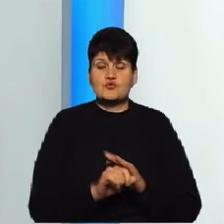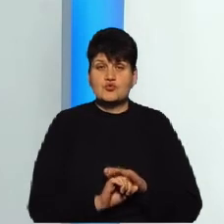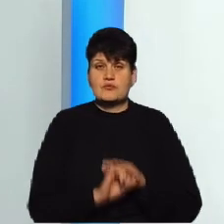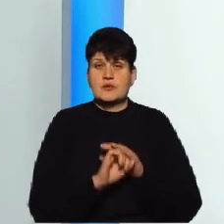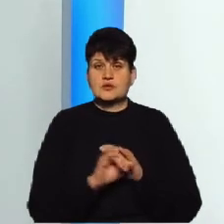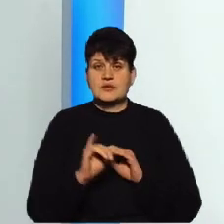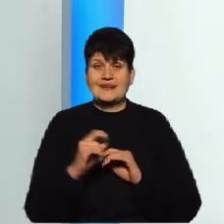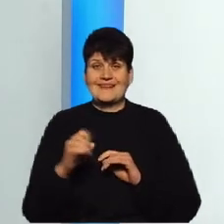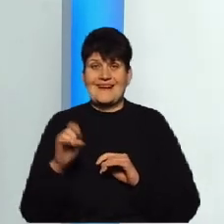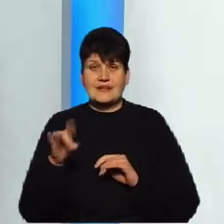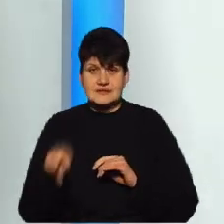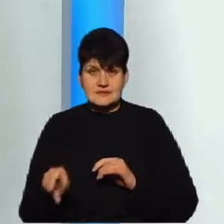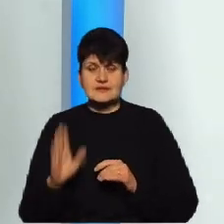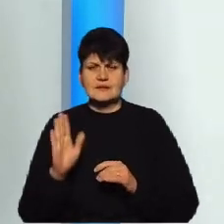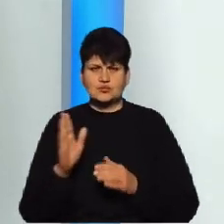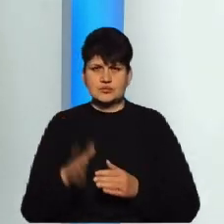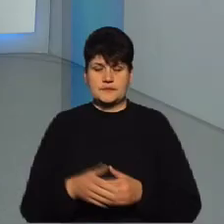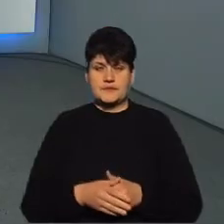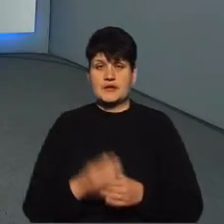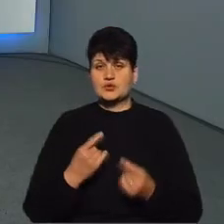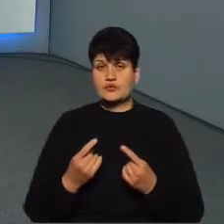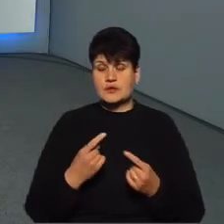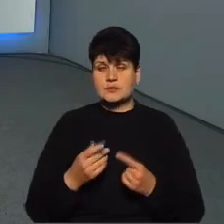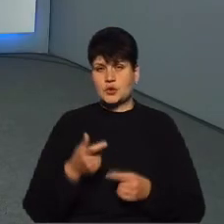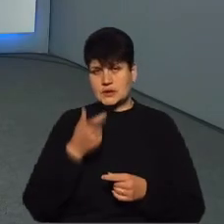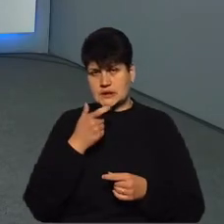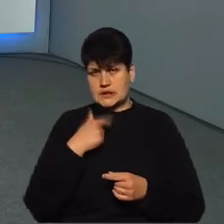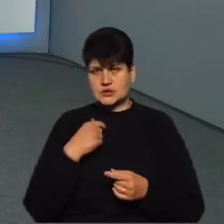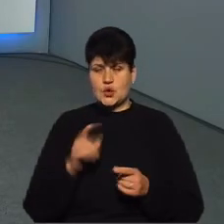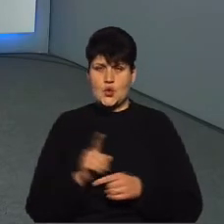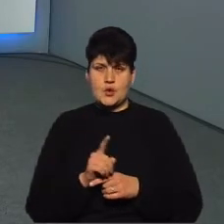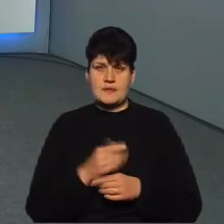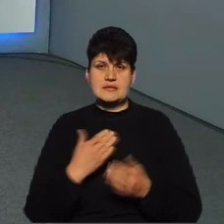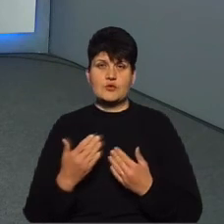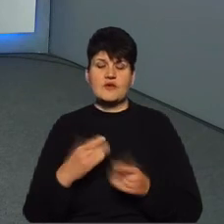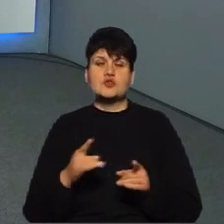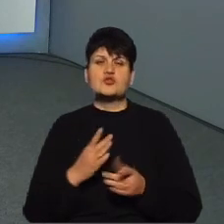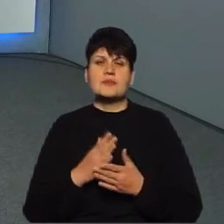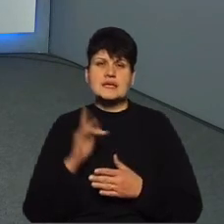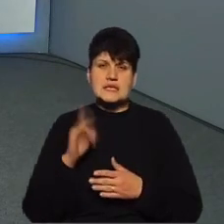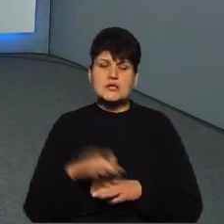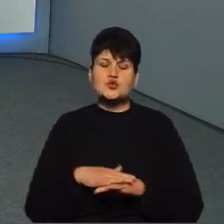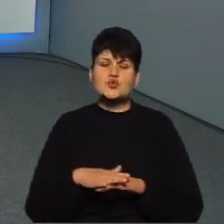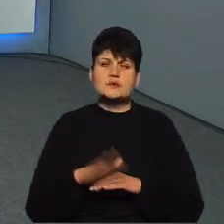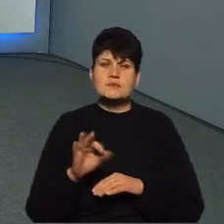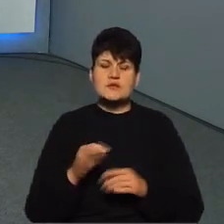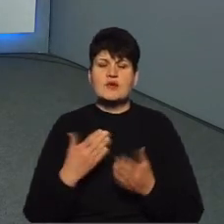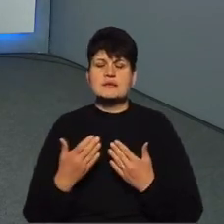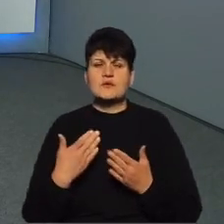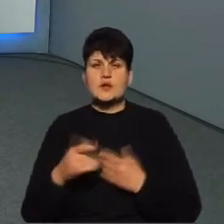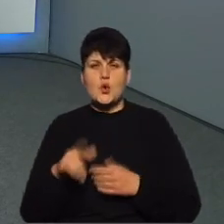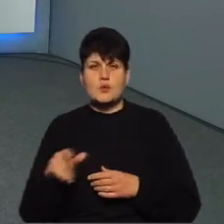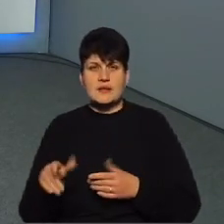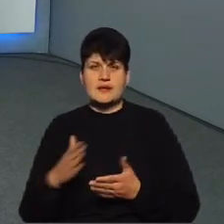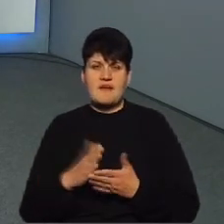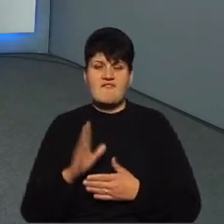мати. Якщо говорити про якісь етичні норми спілкування, от, власне, що має знати суспільство, як спілкуватися з людьми, які мають